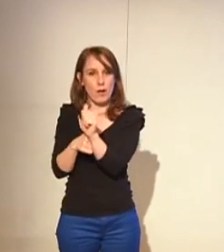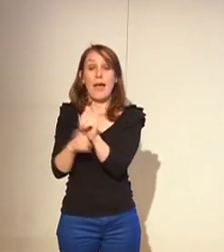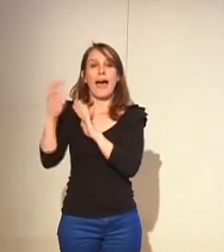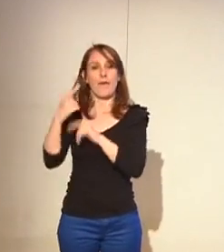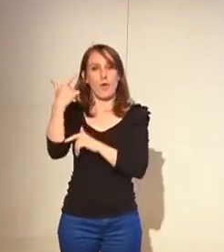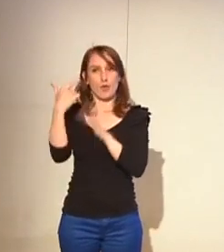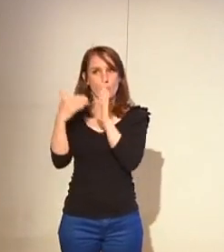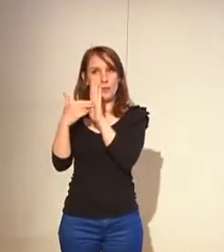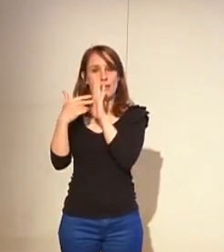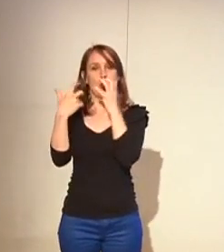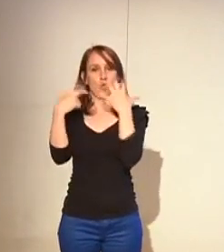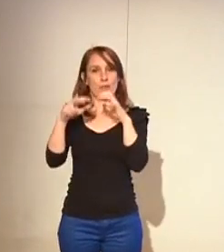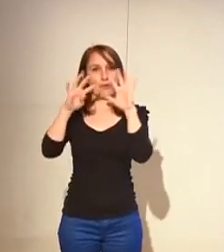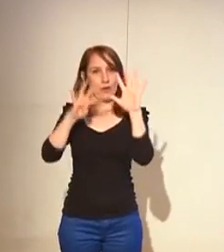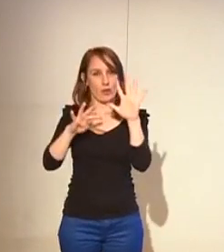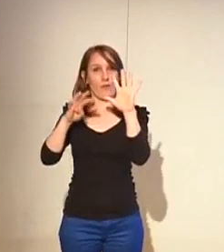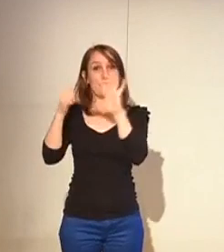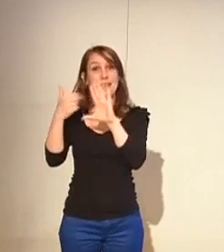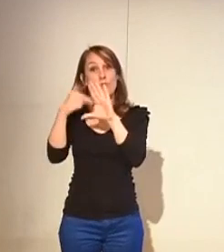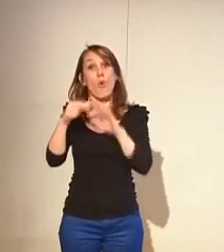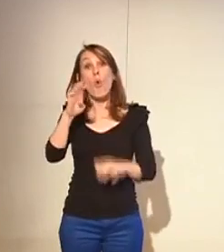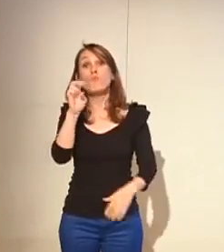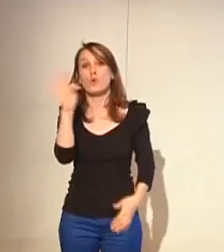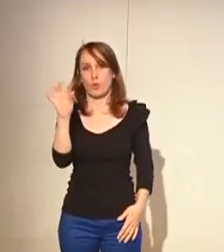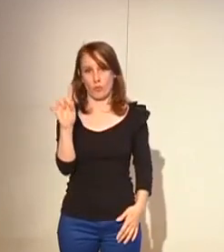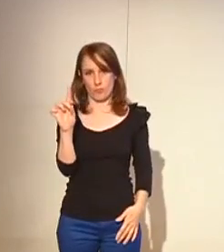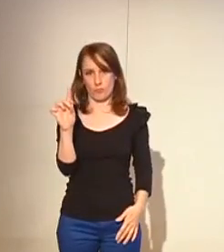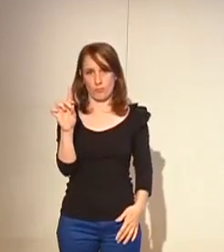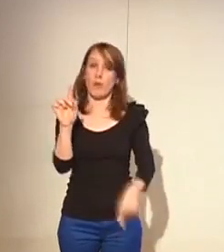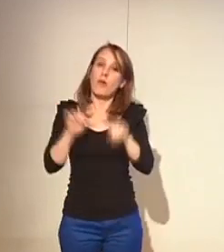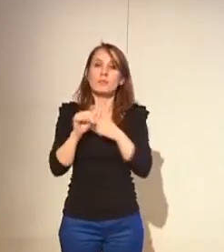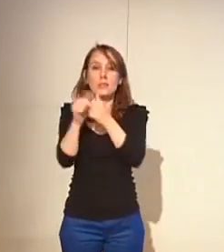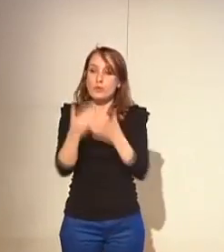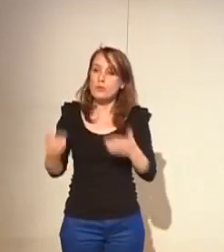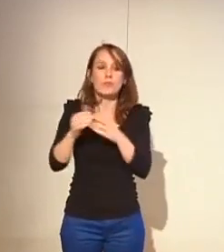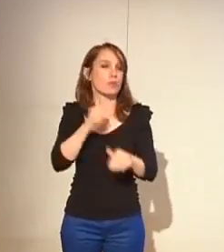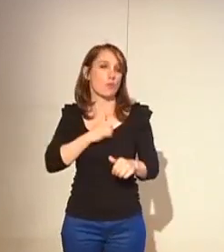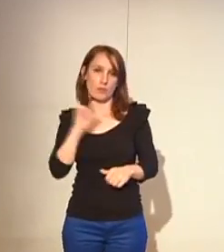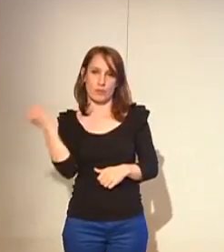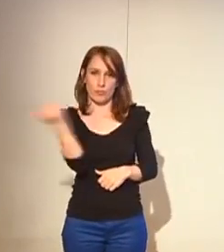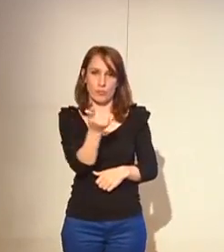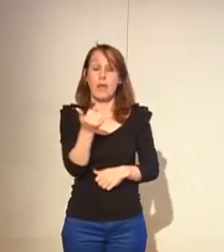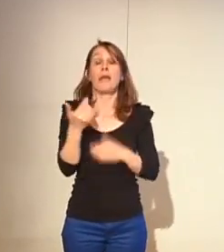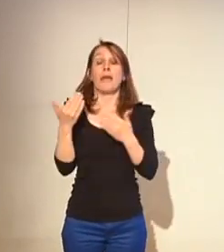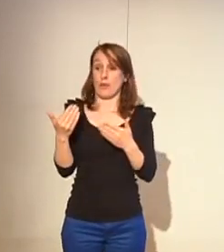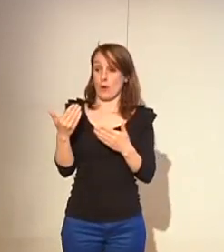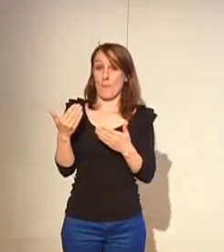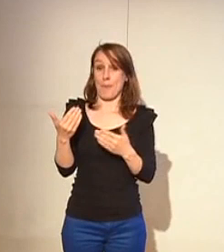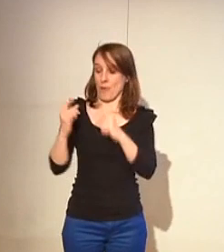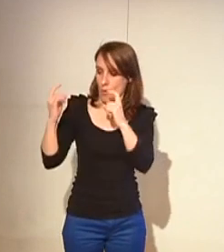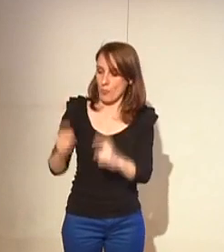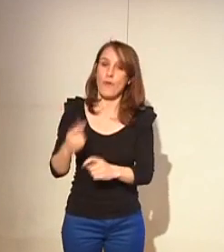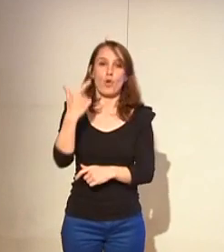2896 € brut nous n'avons pas les Nets parce que ça dépend de la situation personnelle de chacun et cetera et auront maintenant